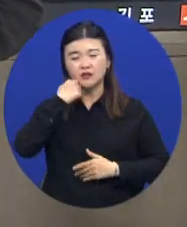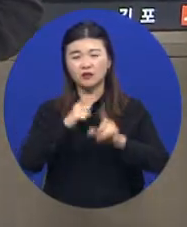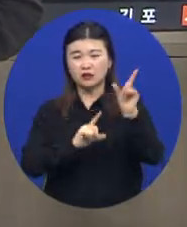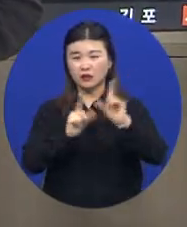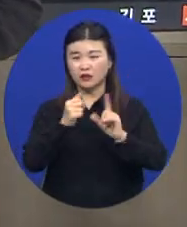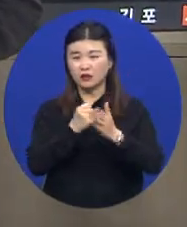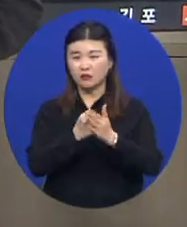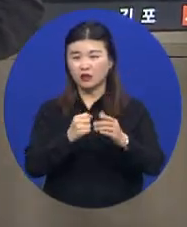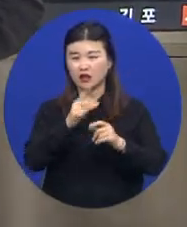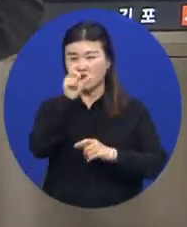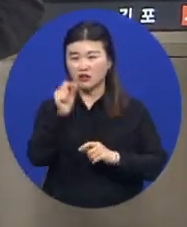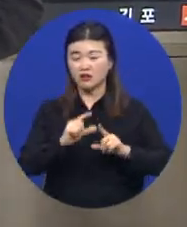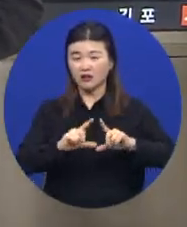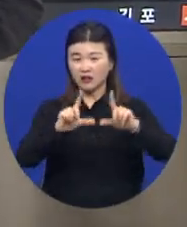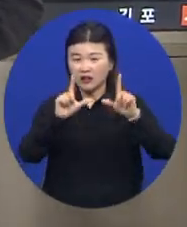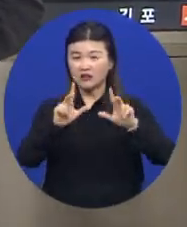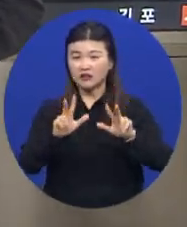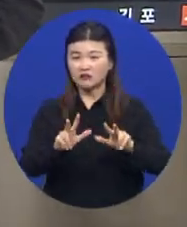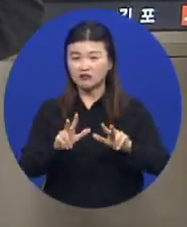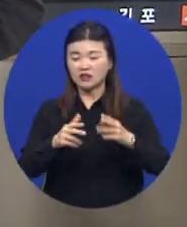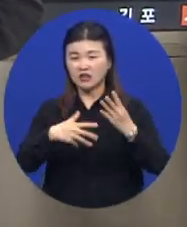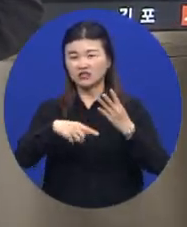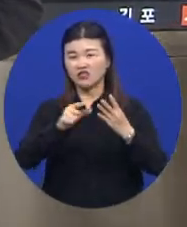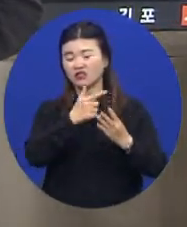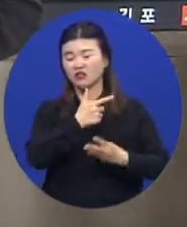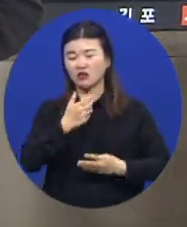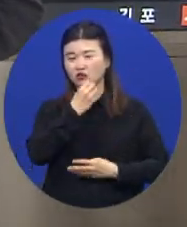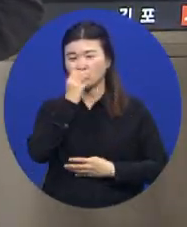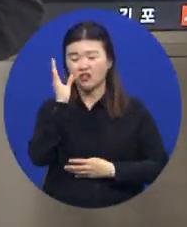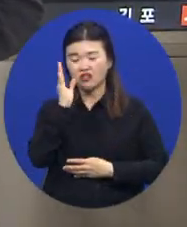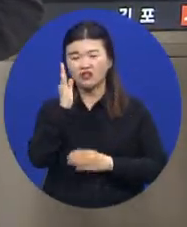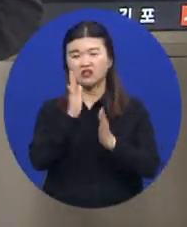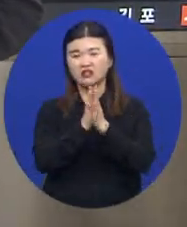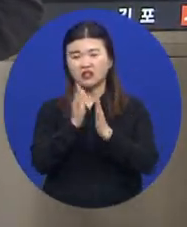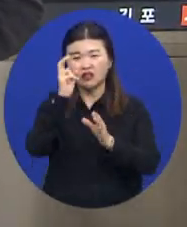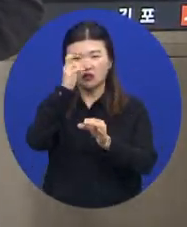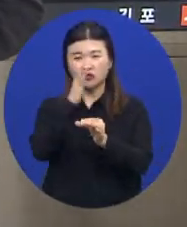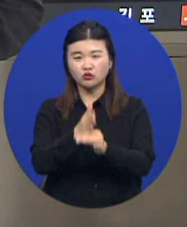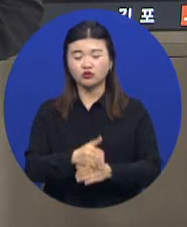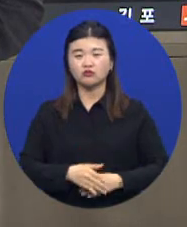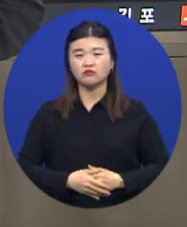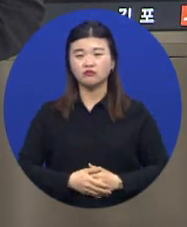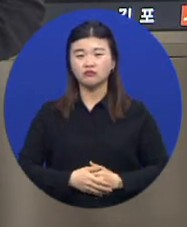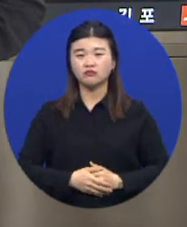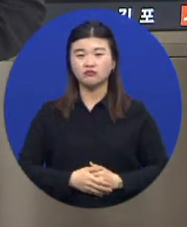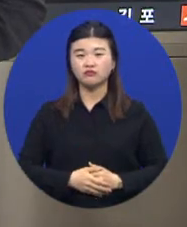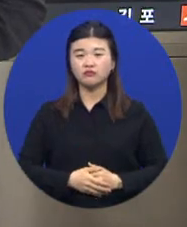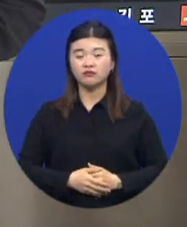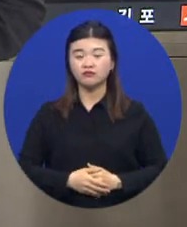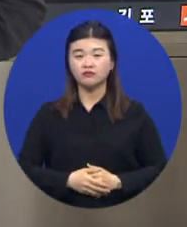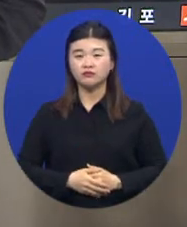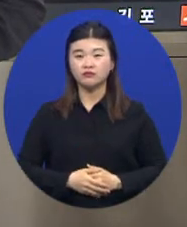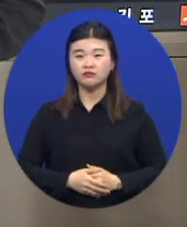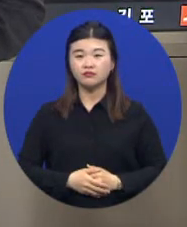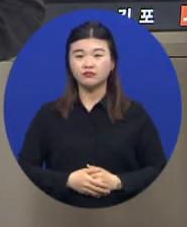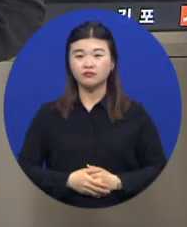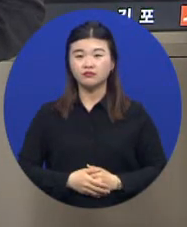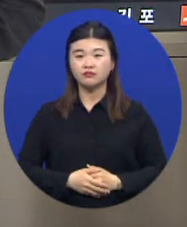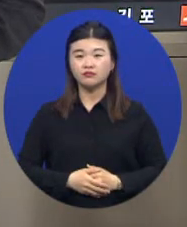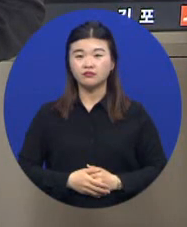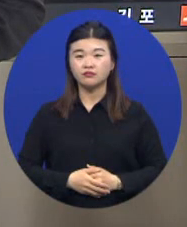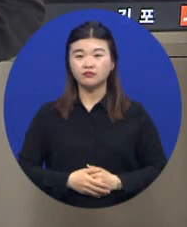상황이어서 가정의 달이 4차 대유행의 기폭제가 될 것이라는 우려가 높습니다. MBC 뉴스 조인호입니다.